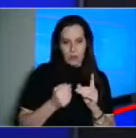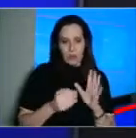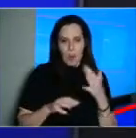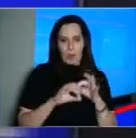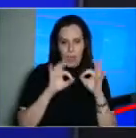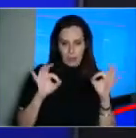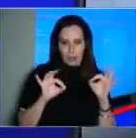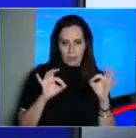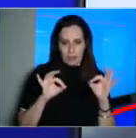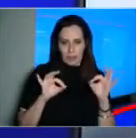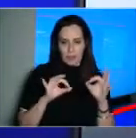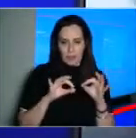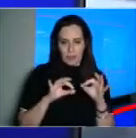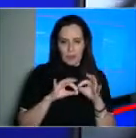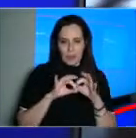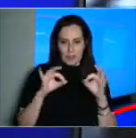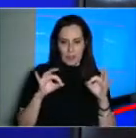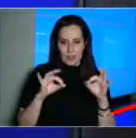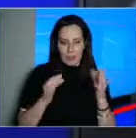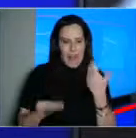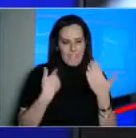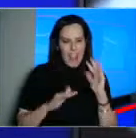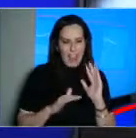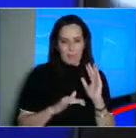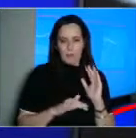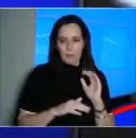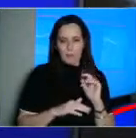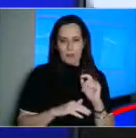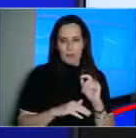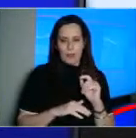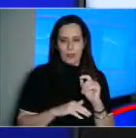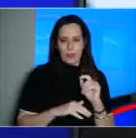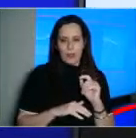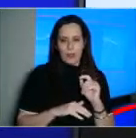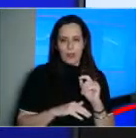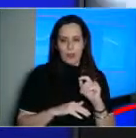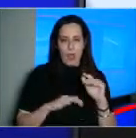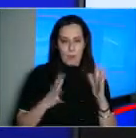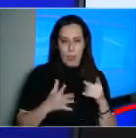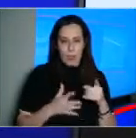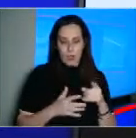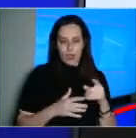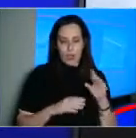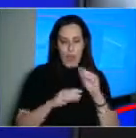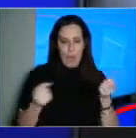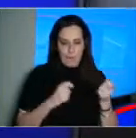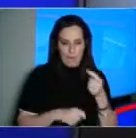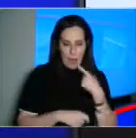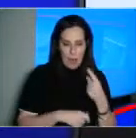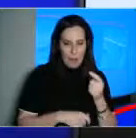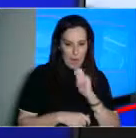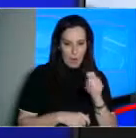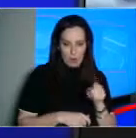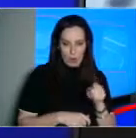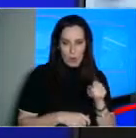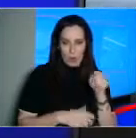נתחיל לפרק קצת קצת, לאט לאט. מה שאריק אמר בריאיון